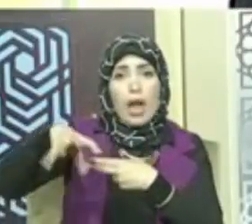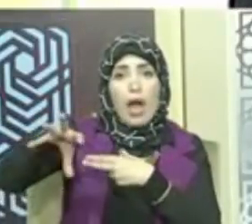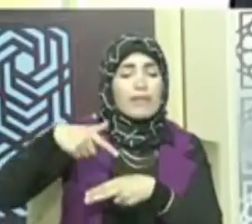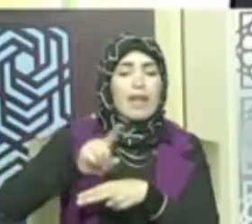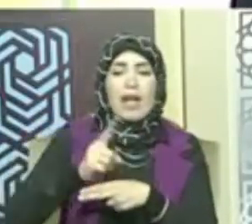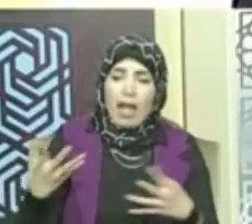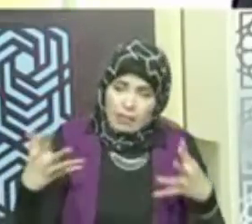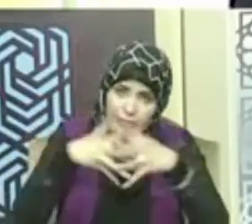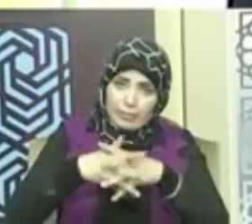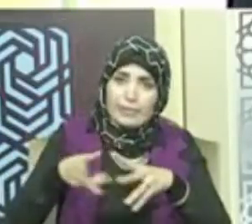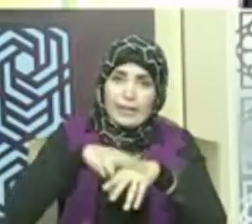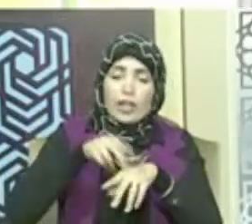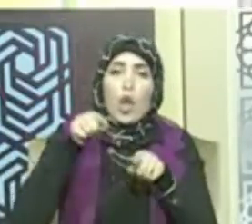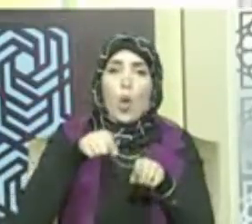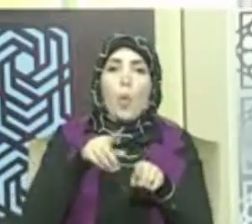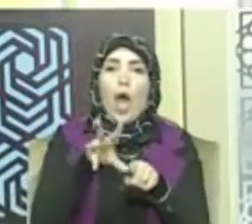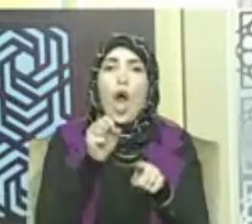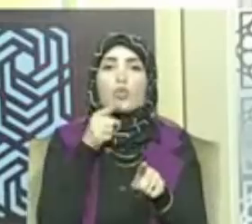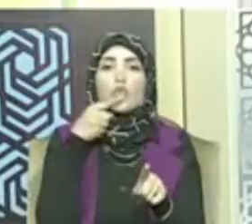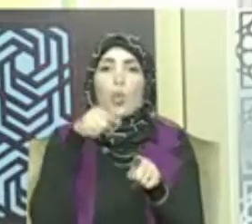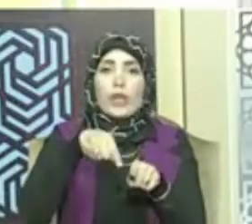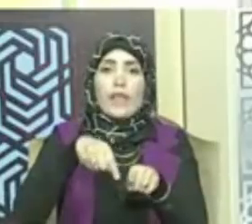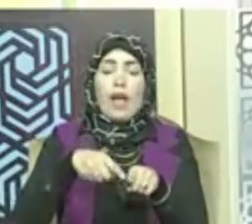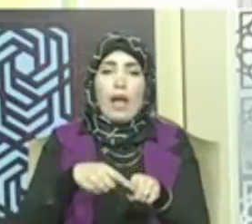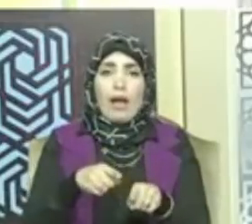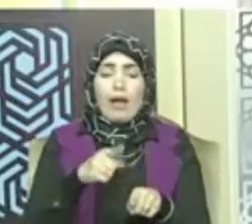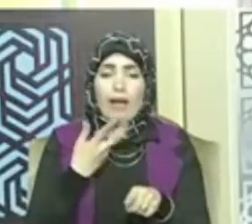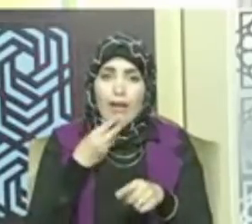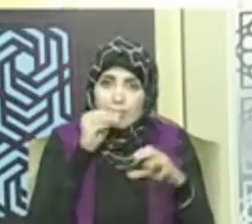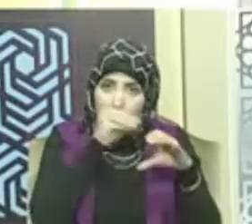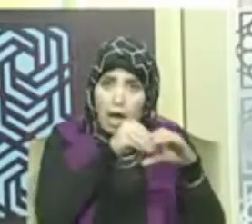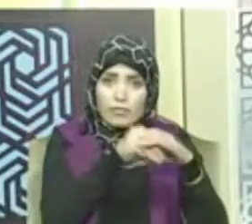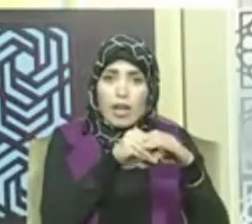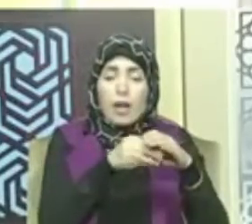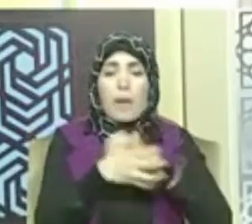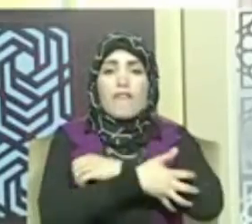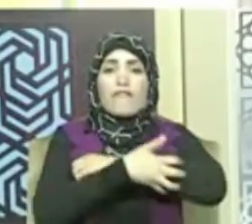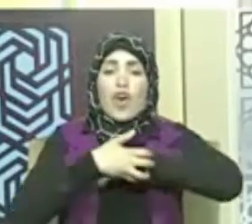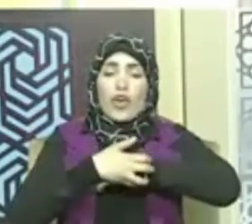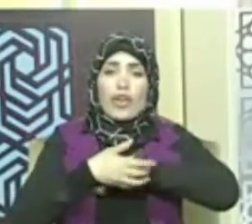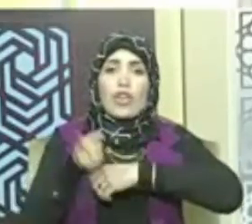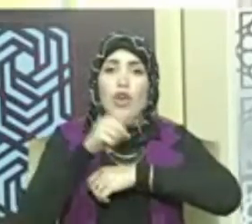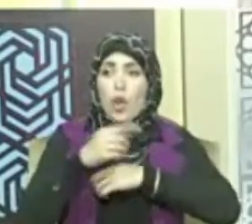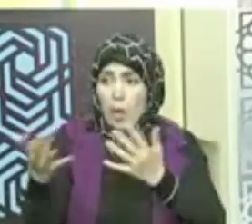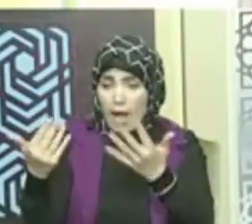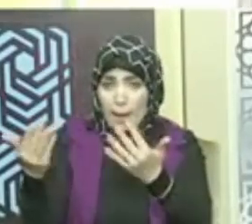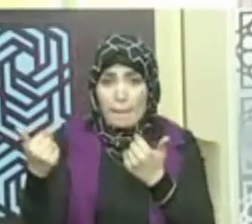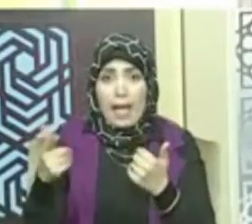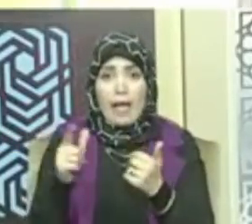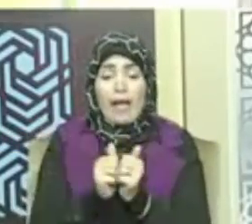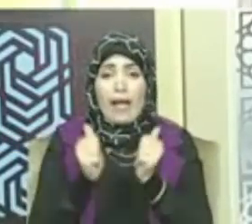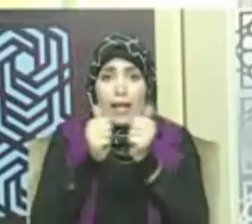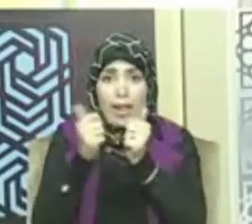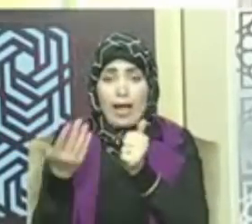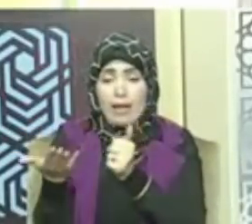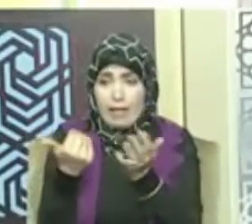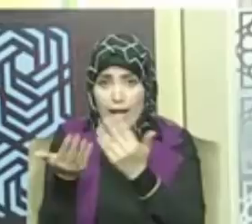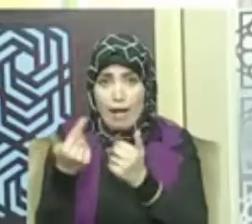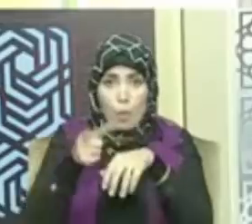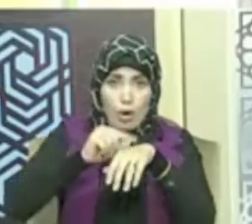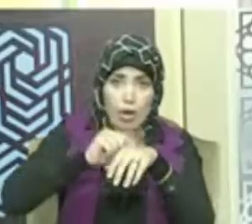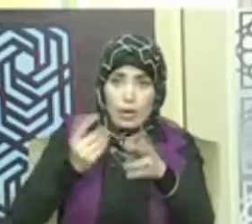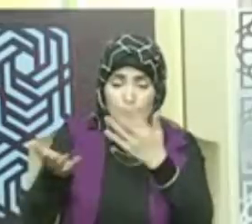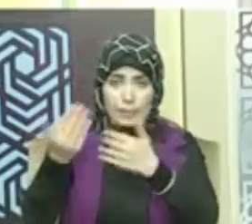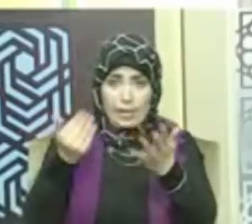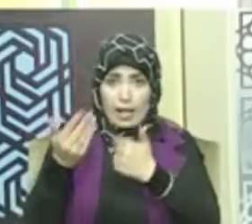النبي هذا المعنى، أطعم الفقير واجمع الأهل، اجمع الأصدقاء، جمع الناس على مائدة